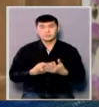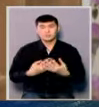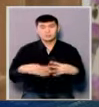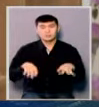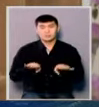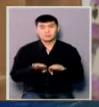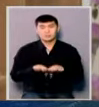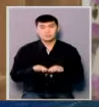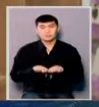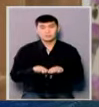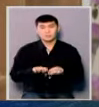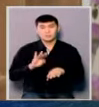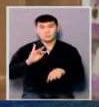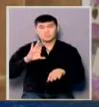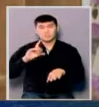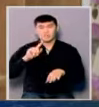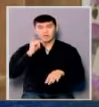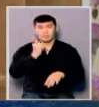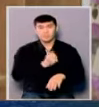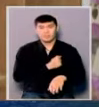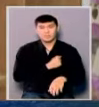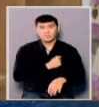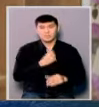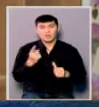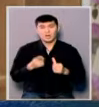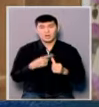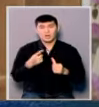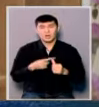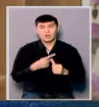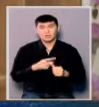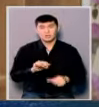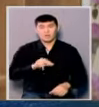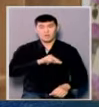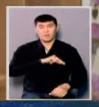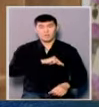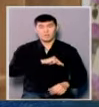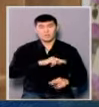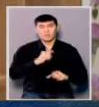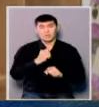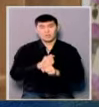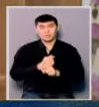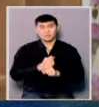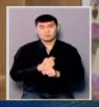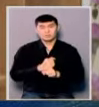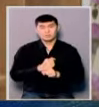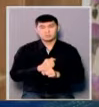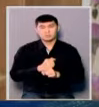сияқты Исатай батыр деп аталатын медаль шығару жөнінде де жаңағы